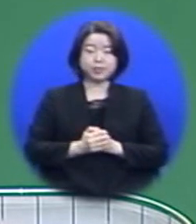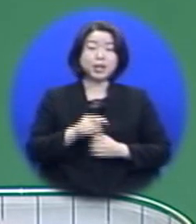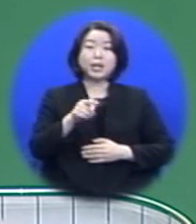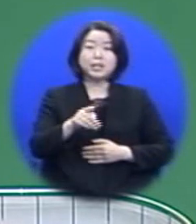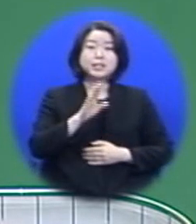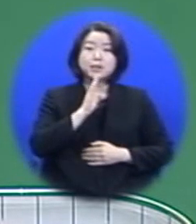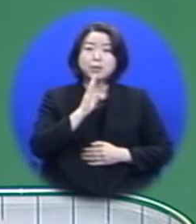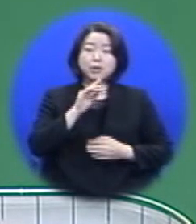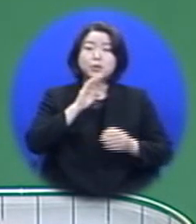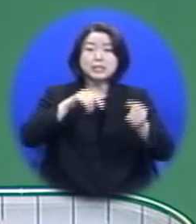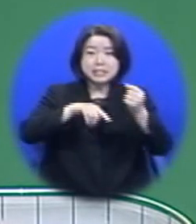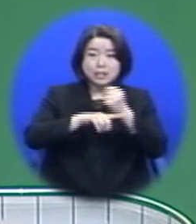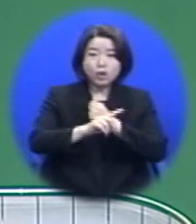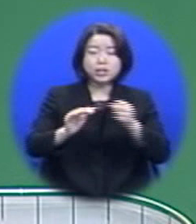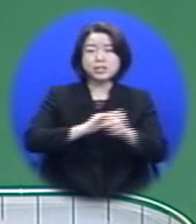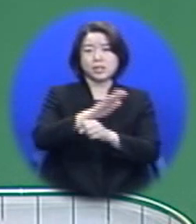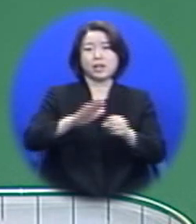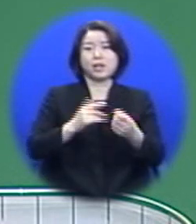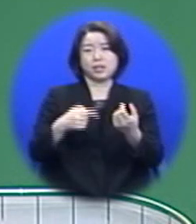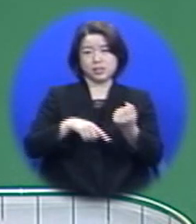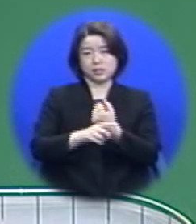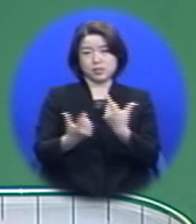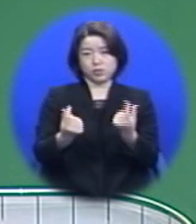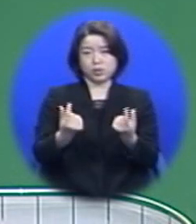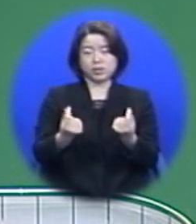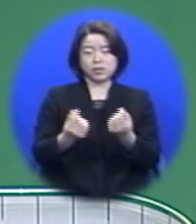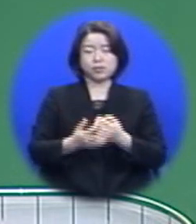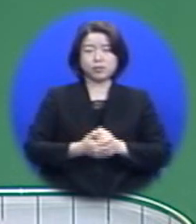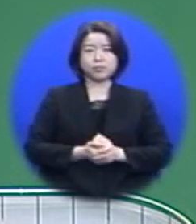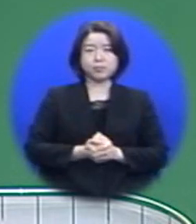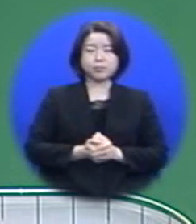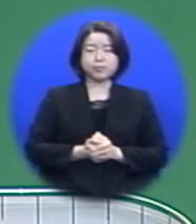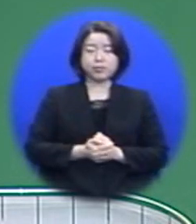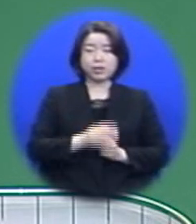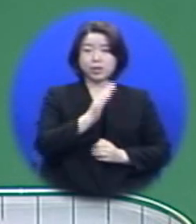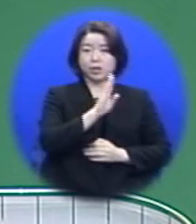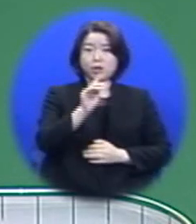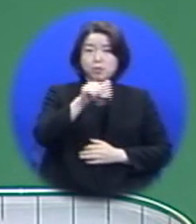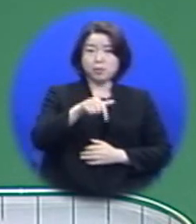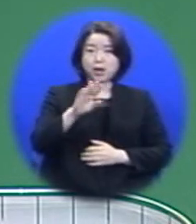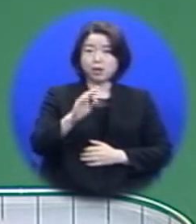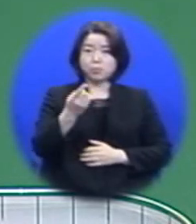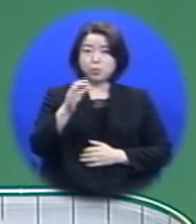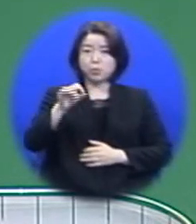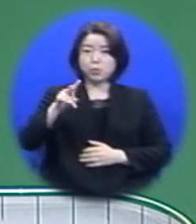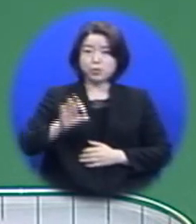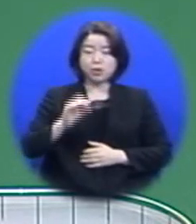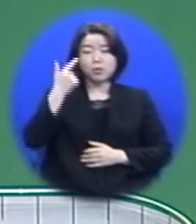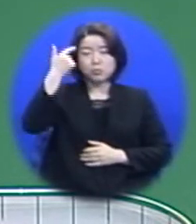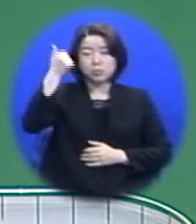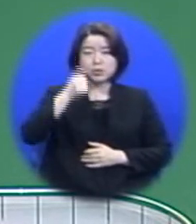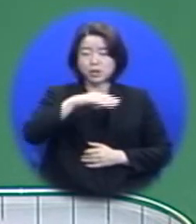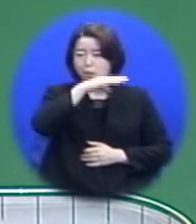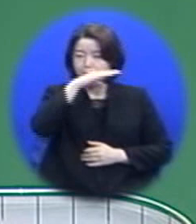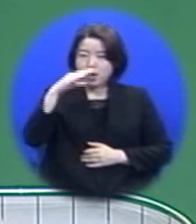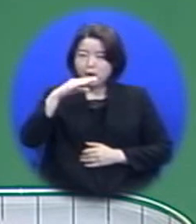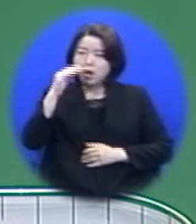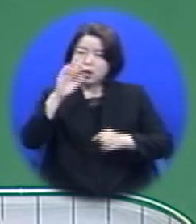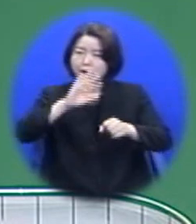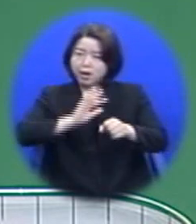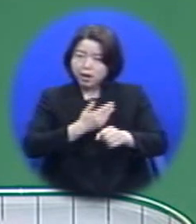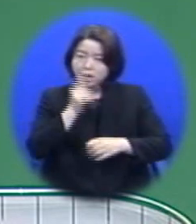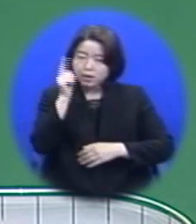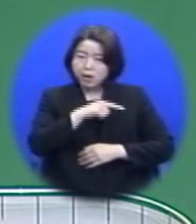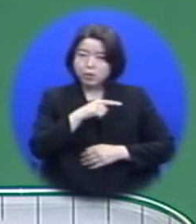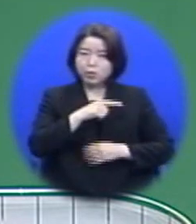정의를 사랑한다는 것입 박보영 목사님도 옳고 그런게 분명하신 분입니다 그는 죄와